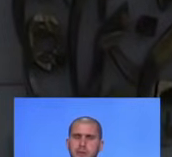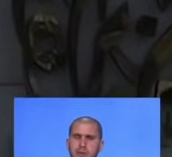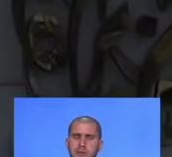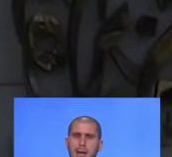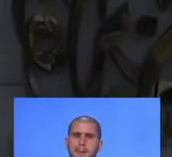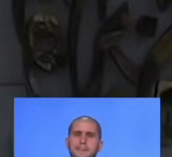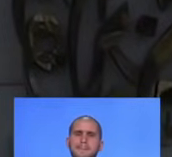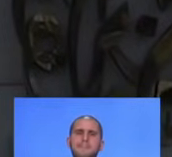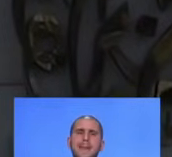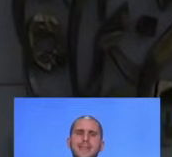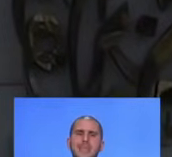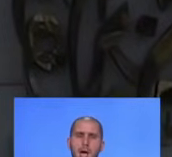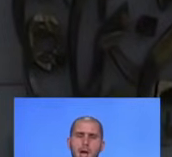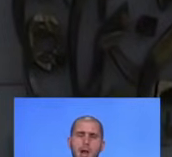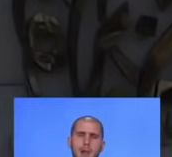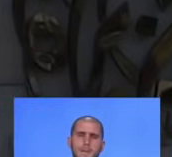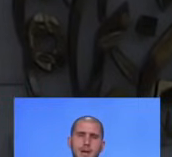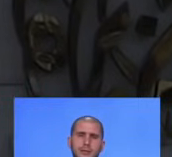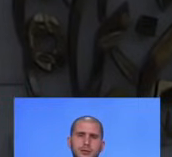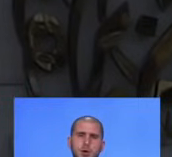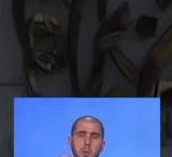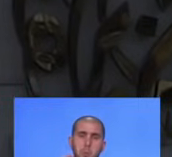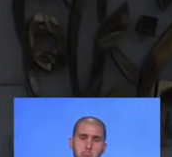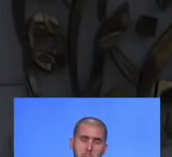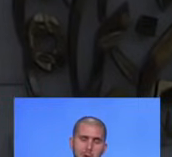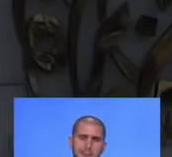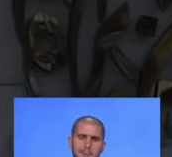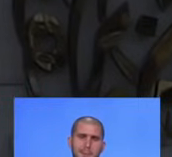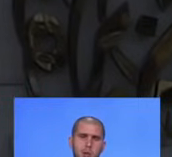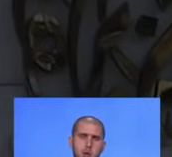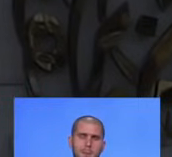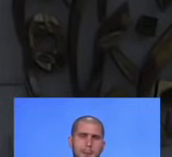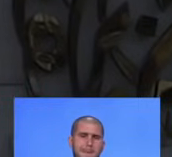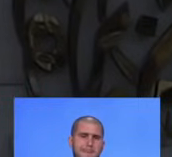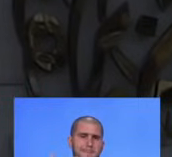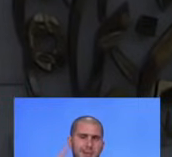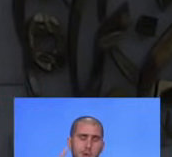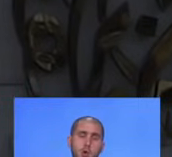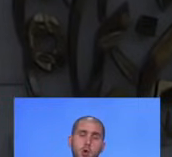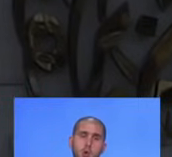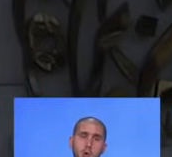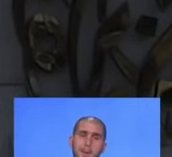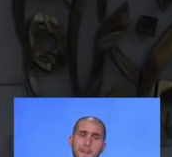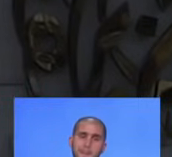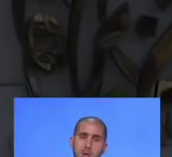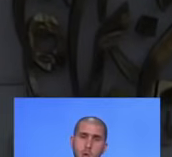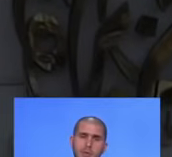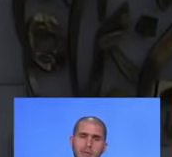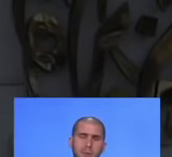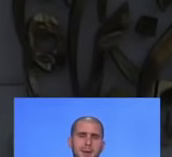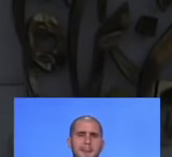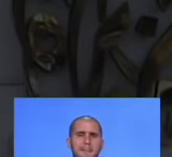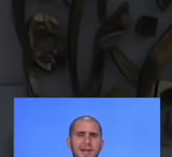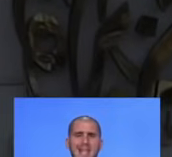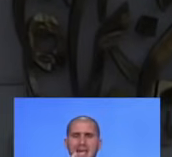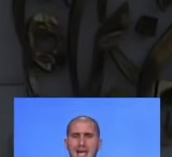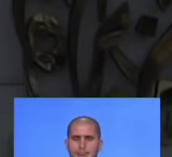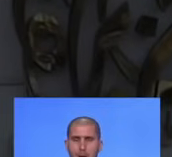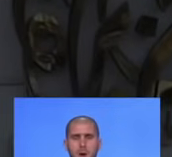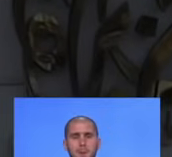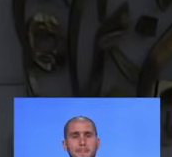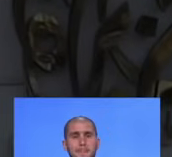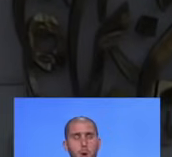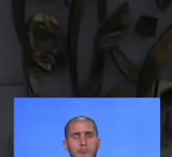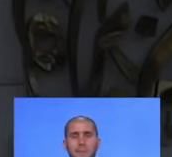המניע למעשיהם של פוגעים בתחומי המדינה, לרבות הפיגוע בצומת בית קמה, לרבות פיגועים